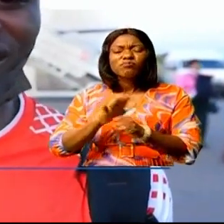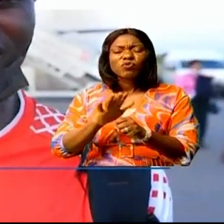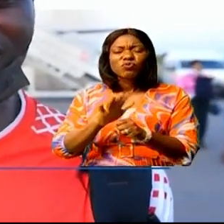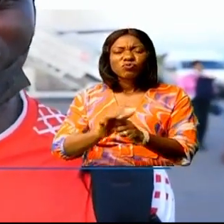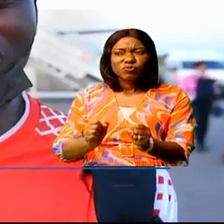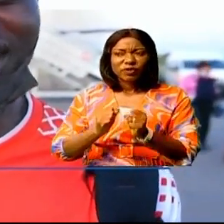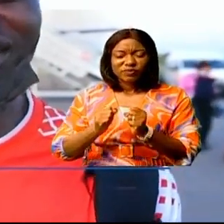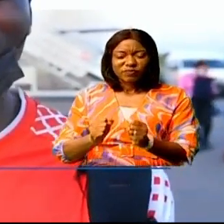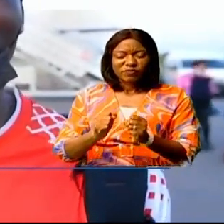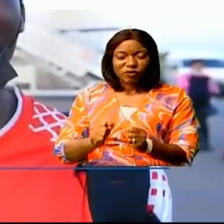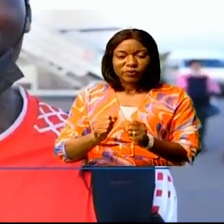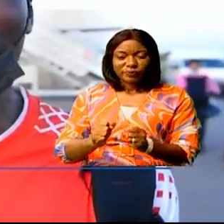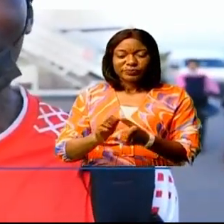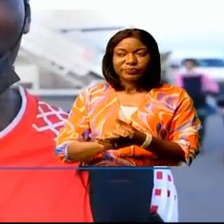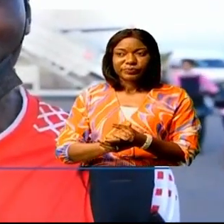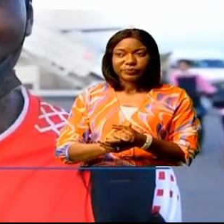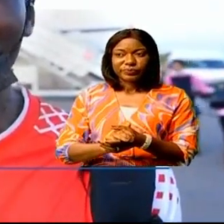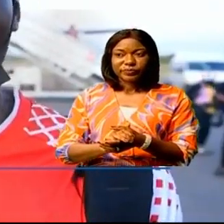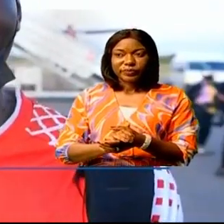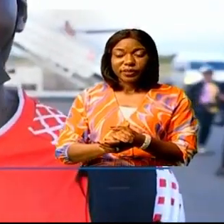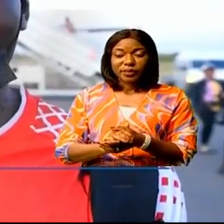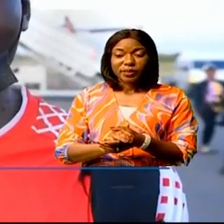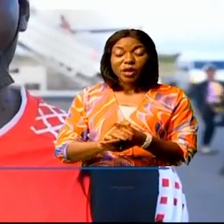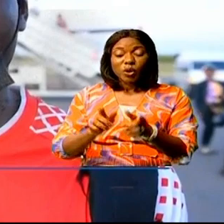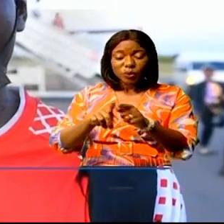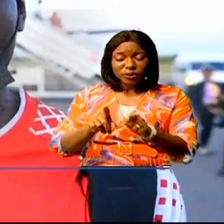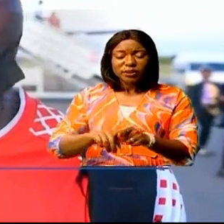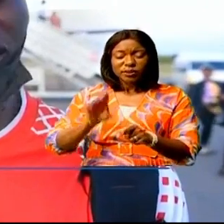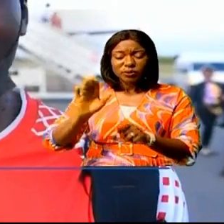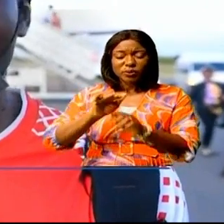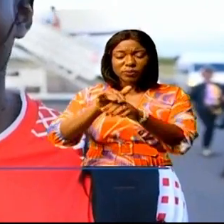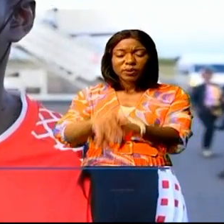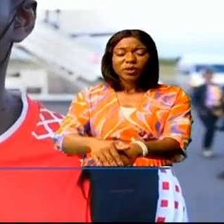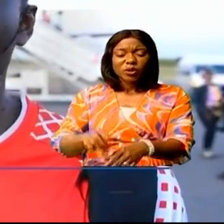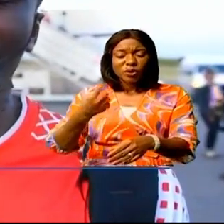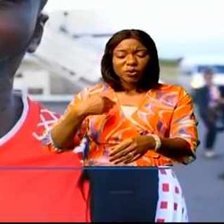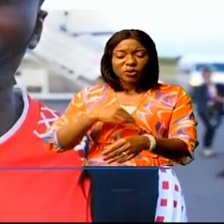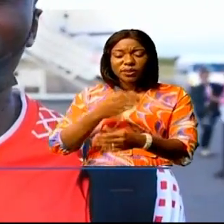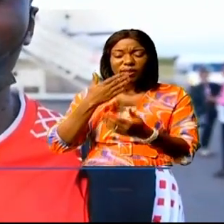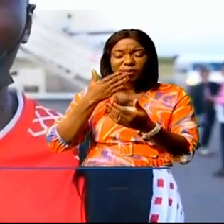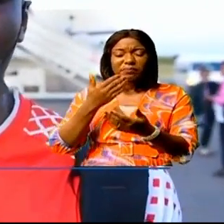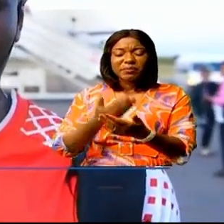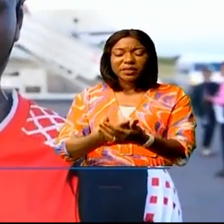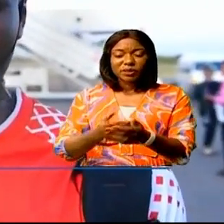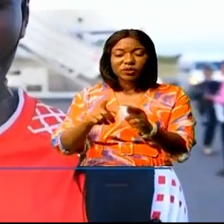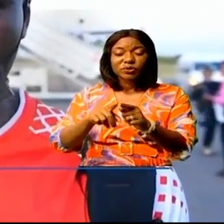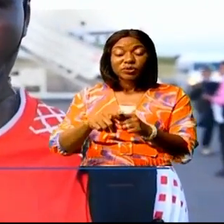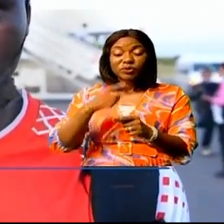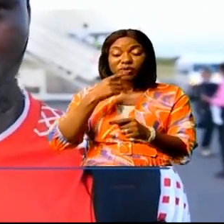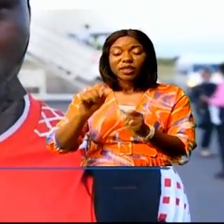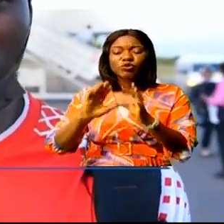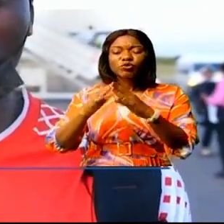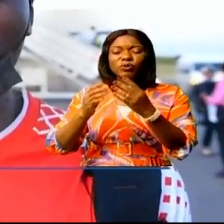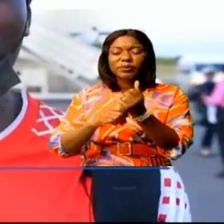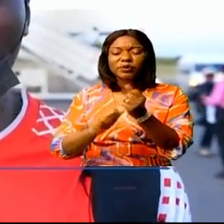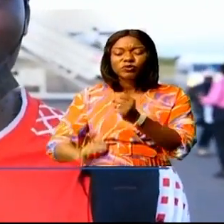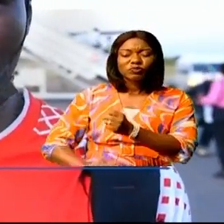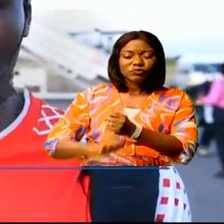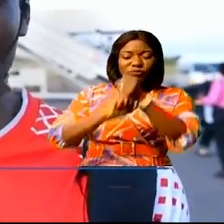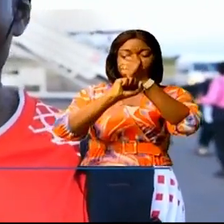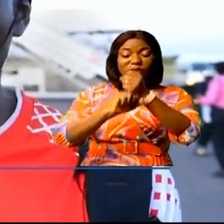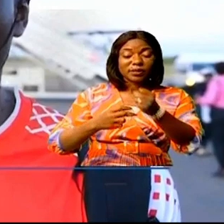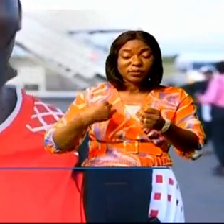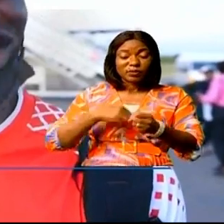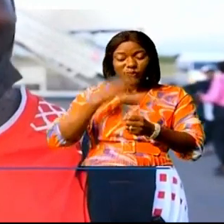Nous remercions notre président pour son implication. Nous disons à nos supporters que nous allons mouiller le maillot pour